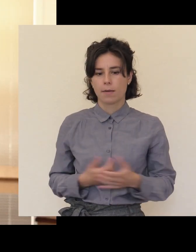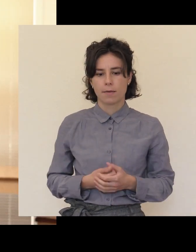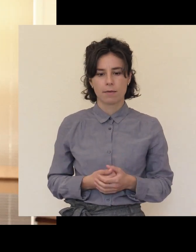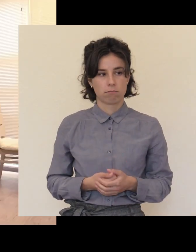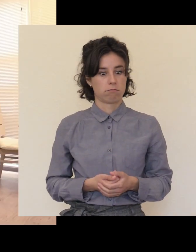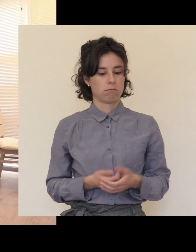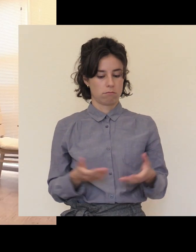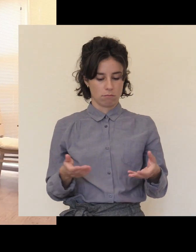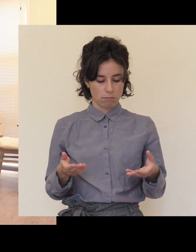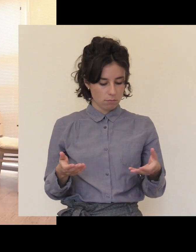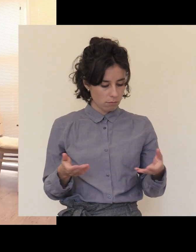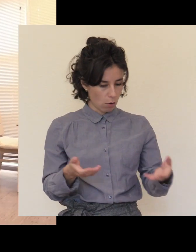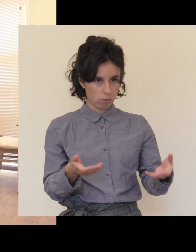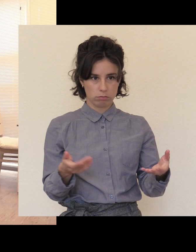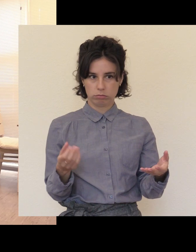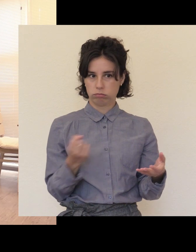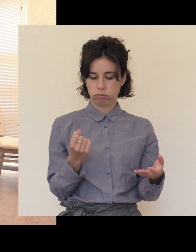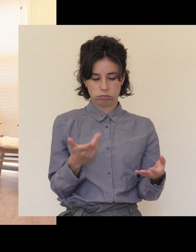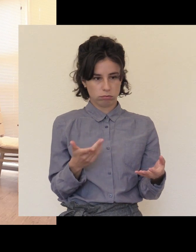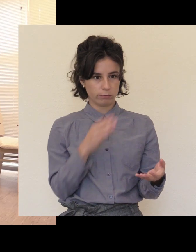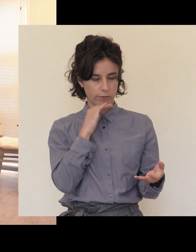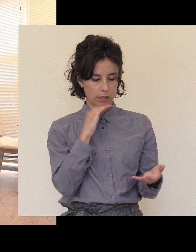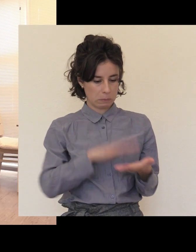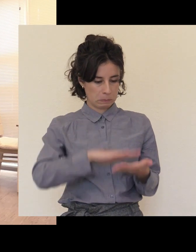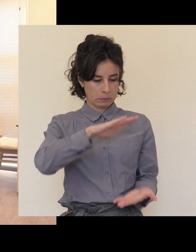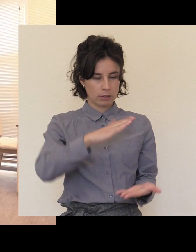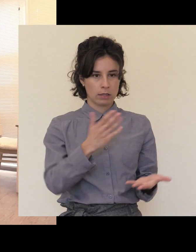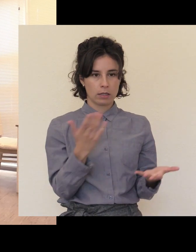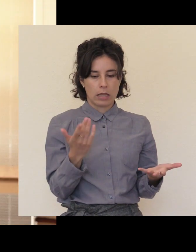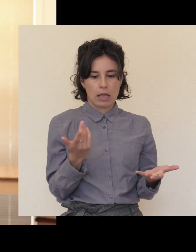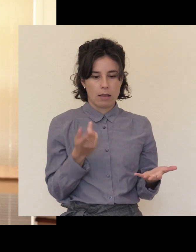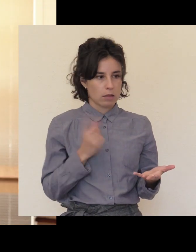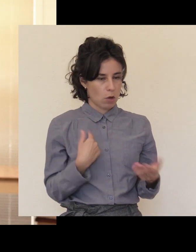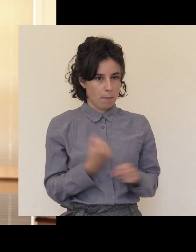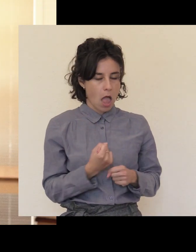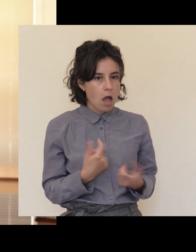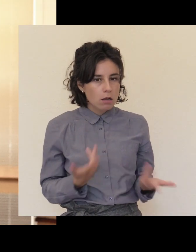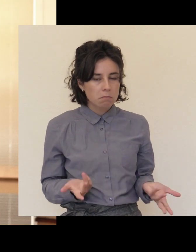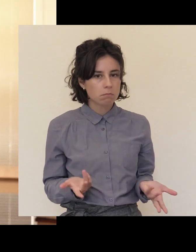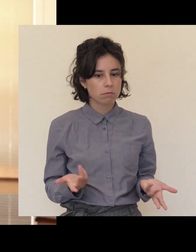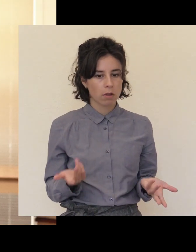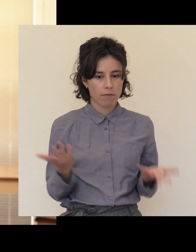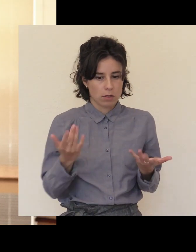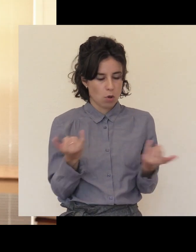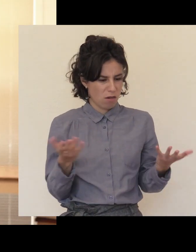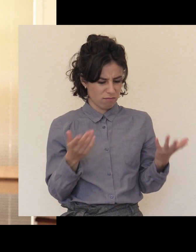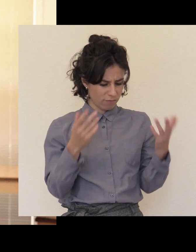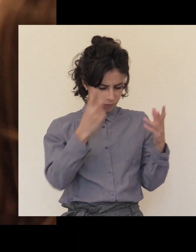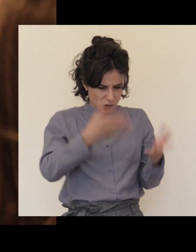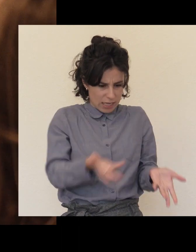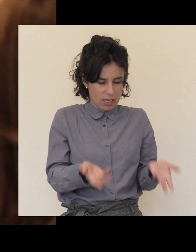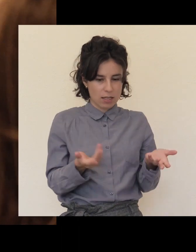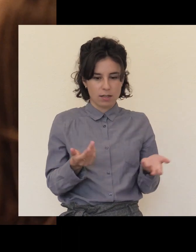Äh, okay. Um Gottes Willen. Das ist eine Menge. Das ist ein fetter Stapel. Was soll ich damit machen? Wo soll ich... Wie soll ich da durchblicken?